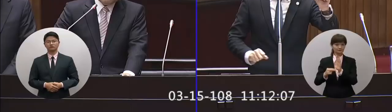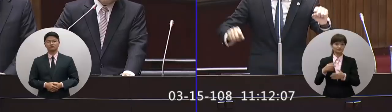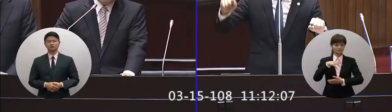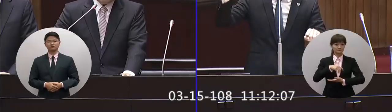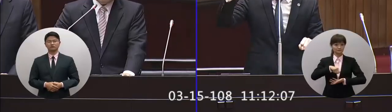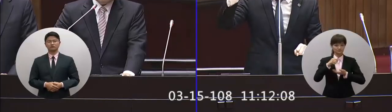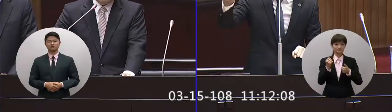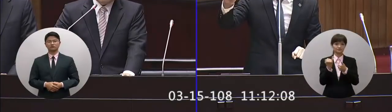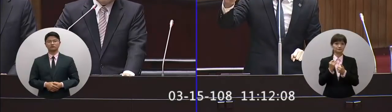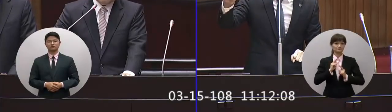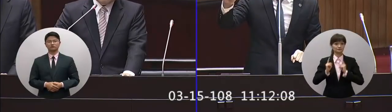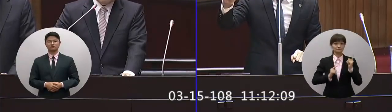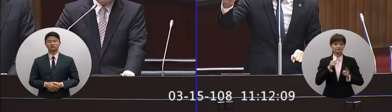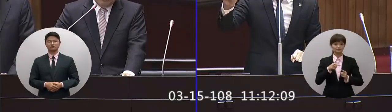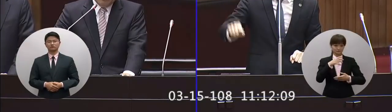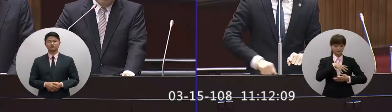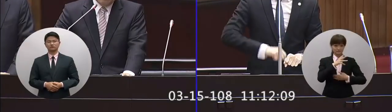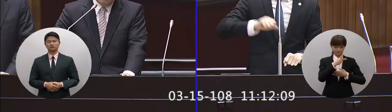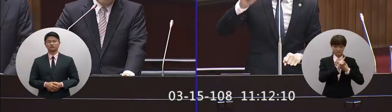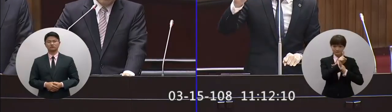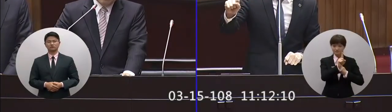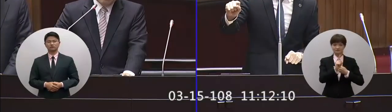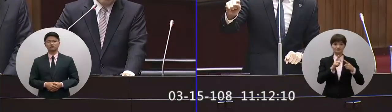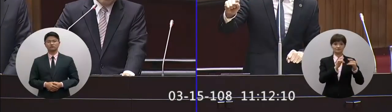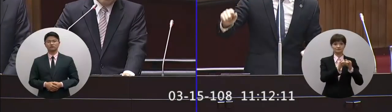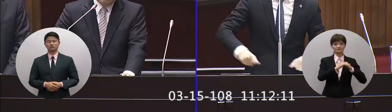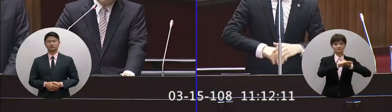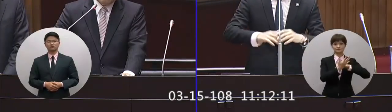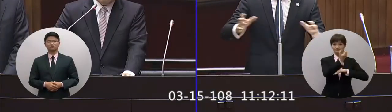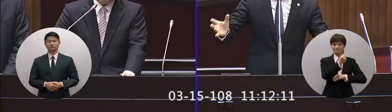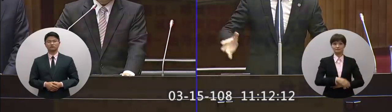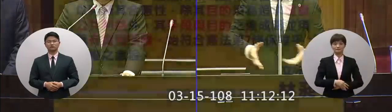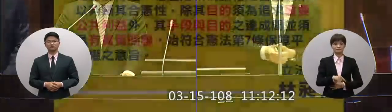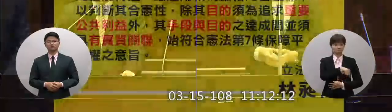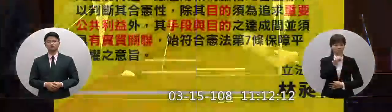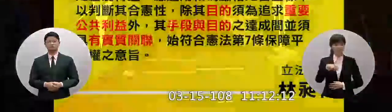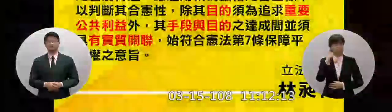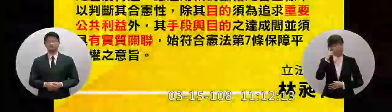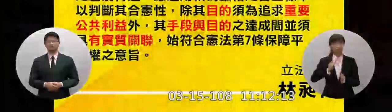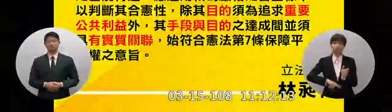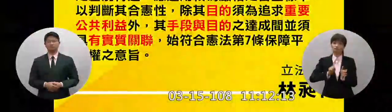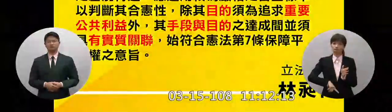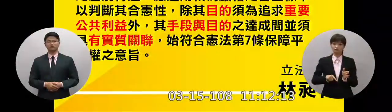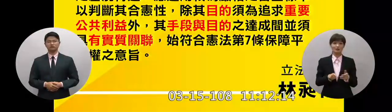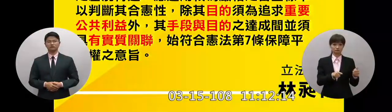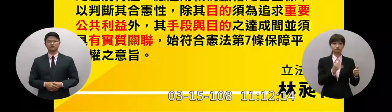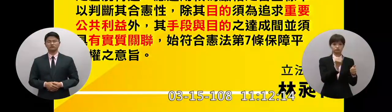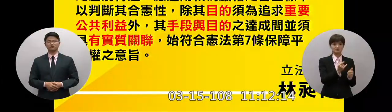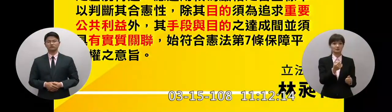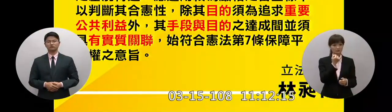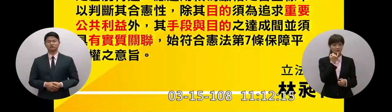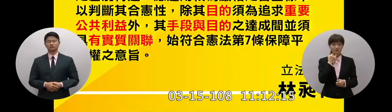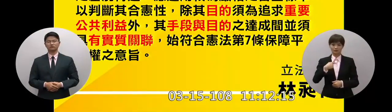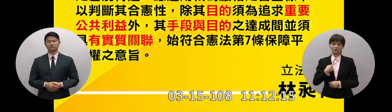婚姻自由，另外一个部分是人民的平等权，吼、哦。啊，人民的平等权，大家要来想较简单，就是讲啊，因会当结婚，我袂当结婚，这